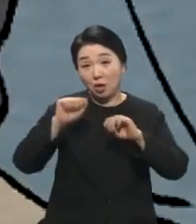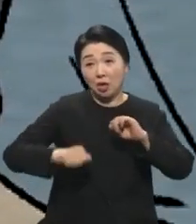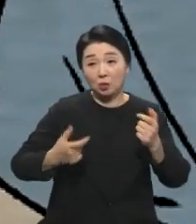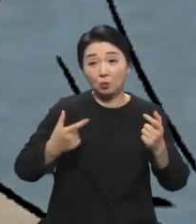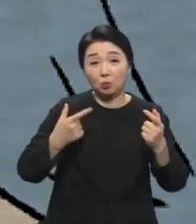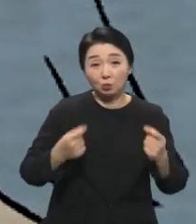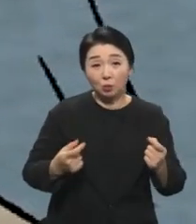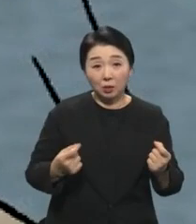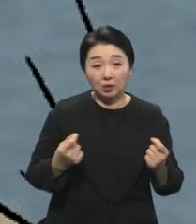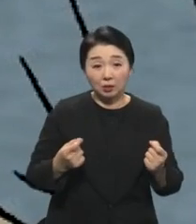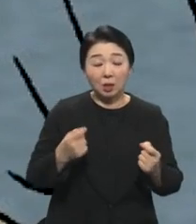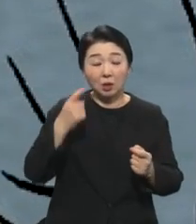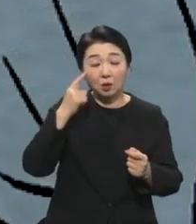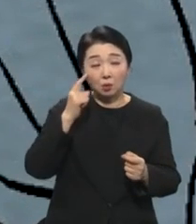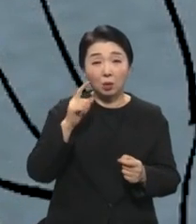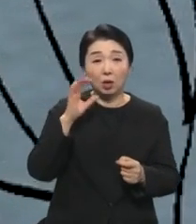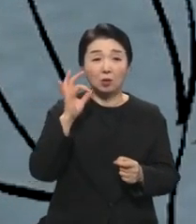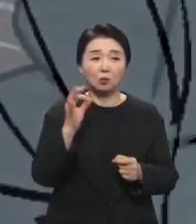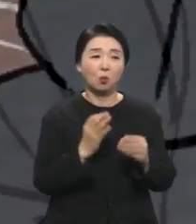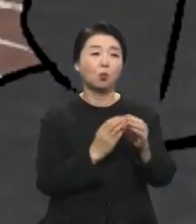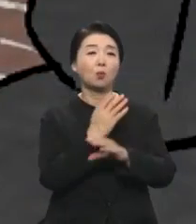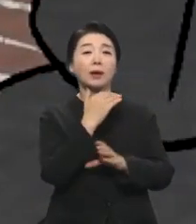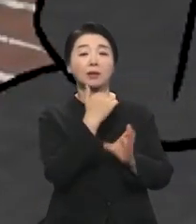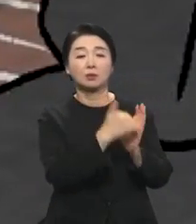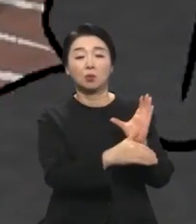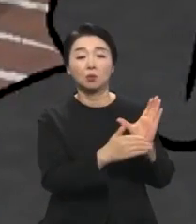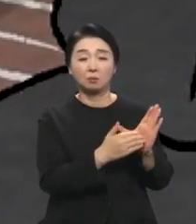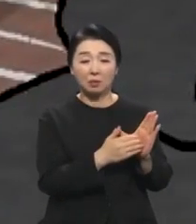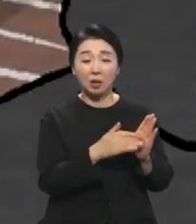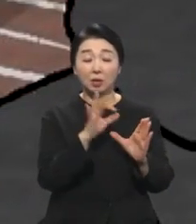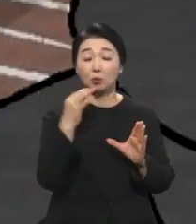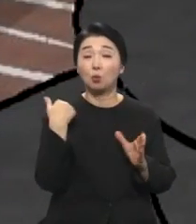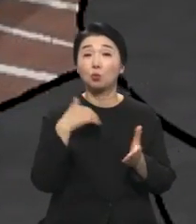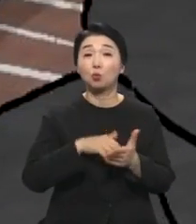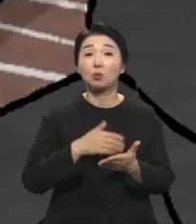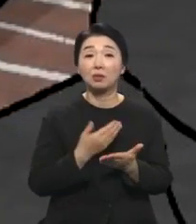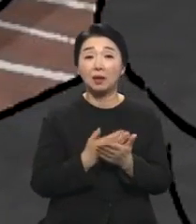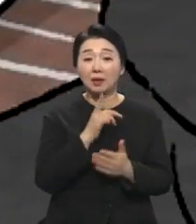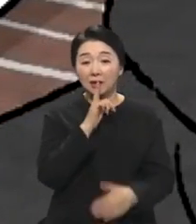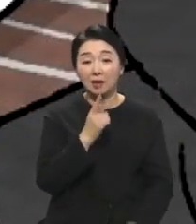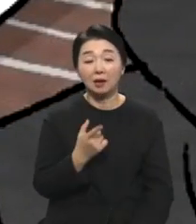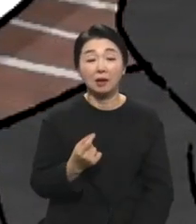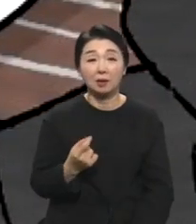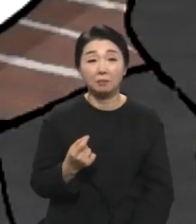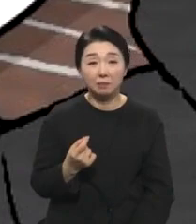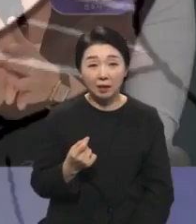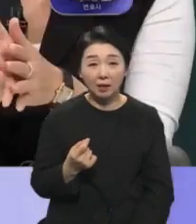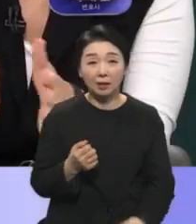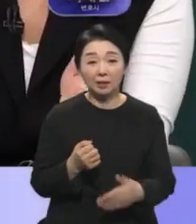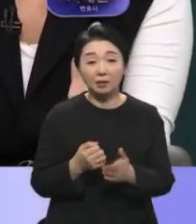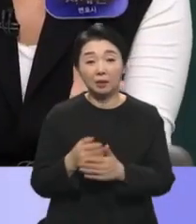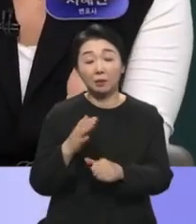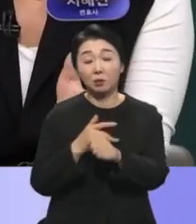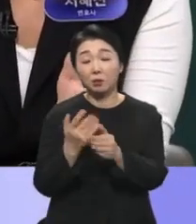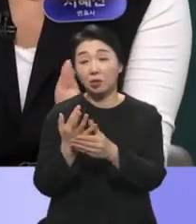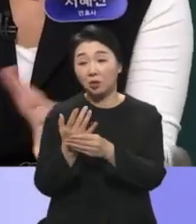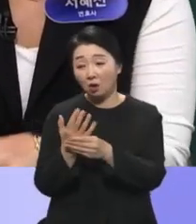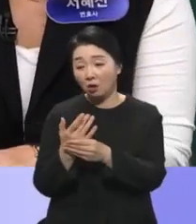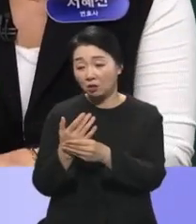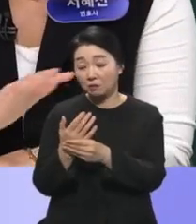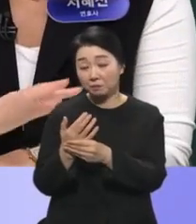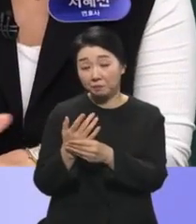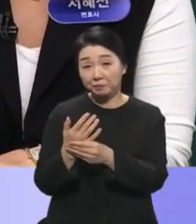식으로 과학의 돈을 일단 송금을 한 다음에 어 돈 좀 돌려주세요 하면서 인근의 어떤 그 현금 인출기